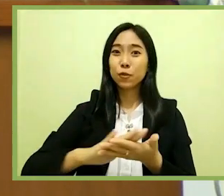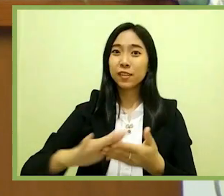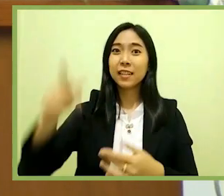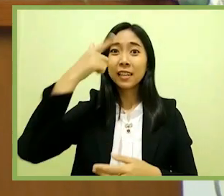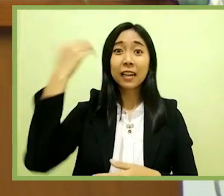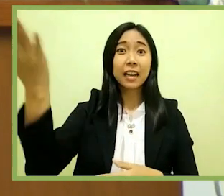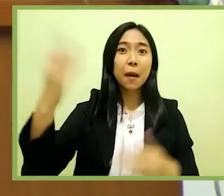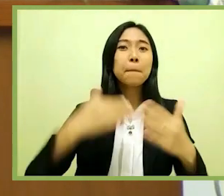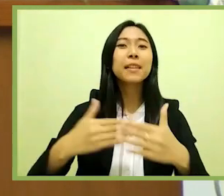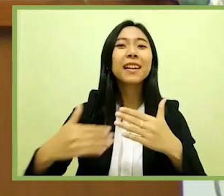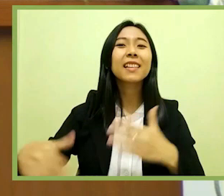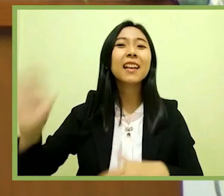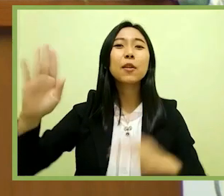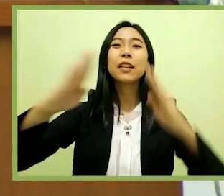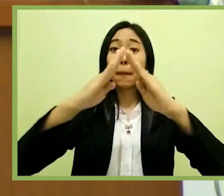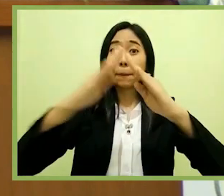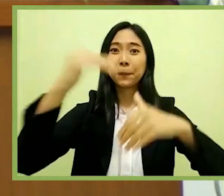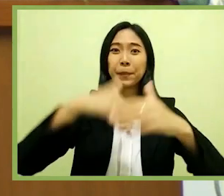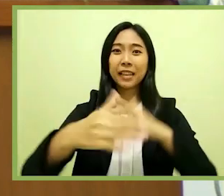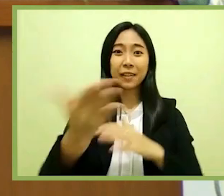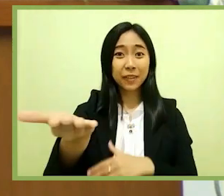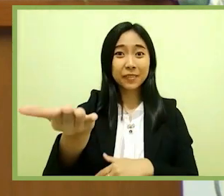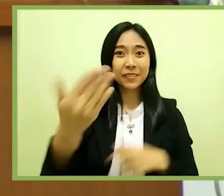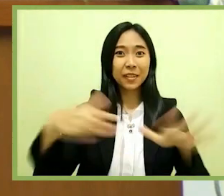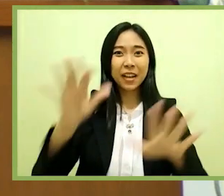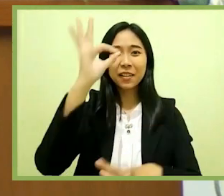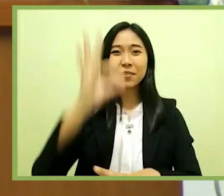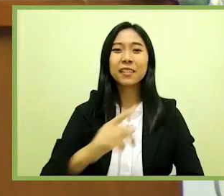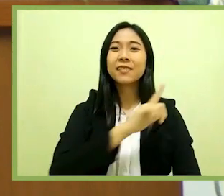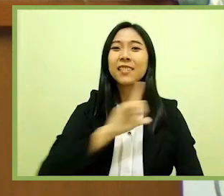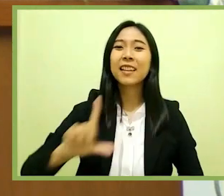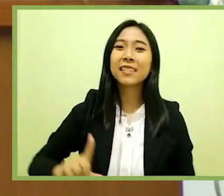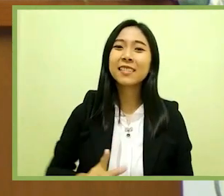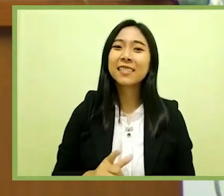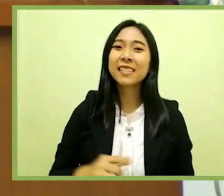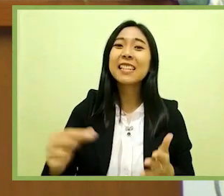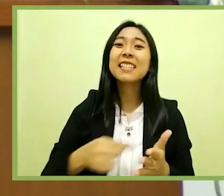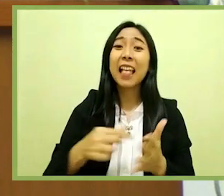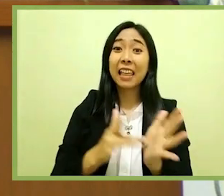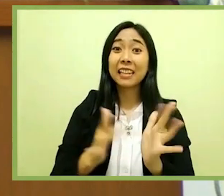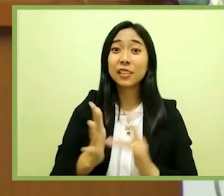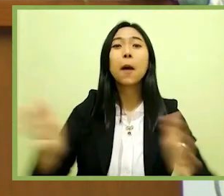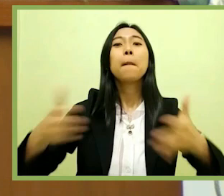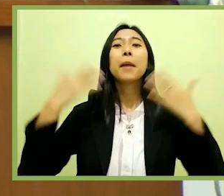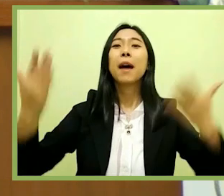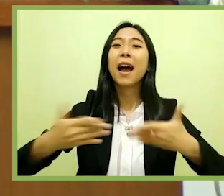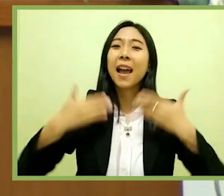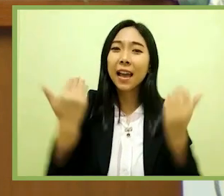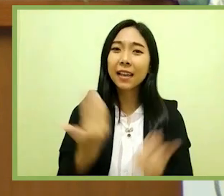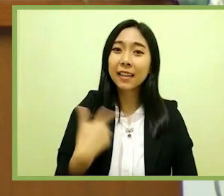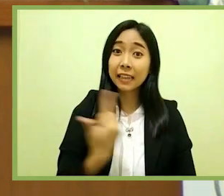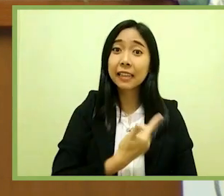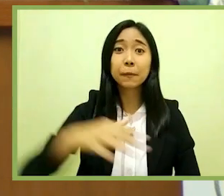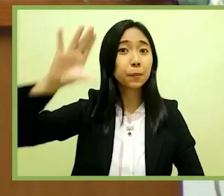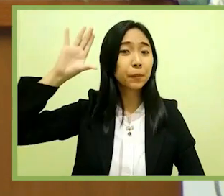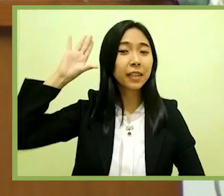dan akan diam di dalam kamu. Demikianlah Injil Tuhan kita Yesus Kristus. Berbahagialah setiap kita yang mendengarkan